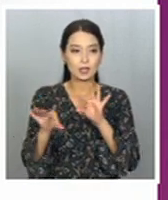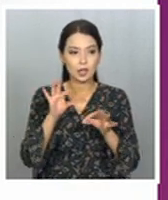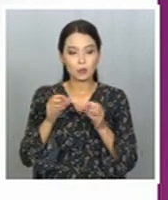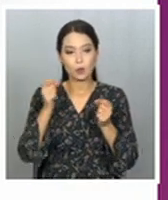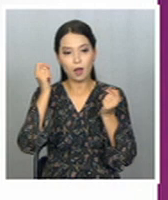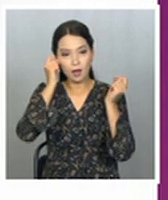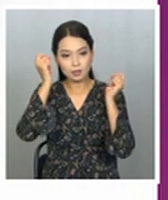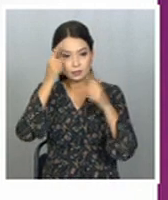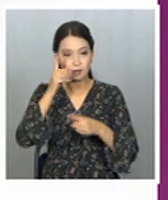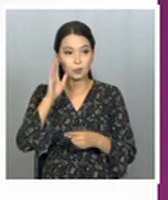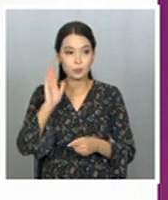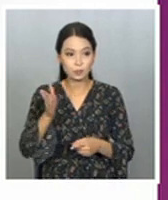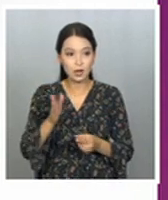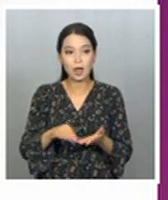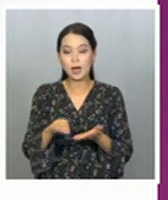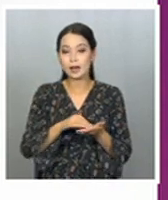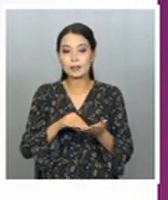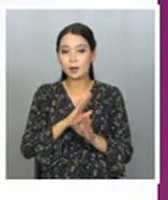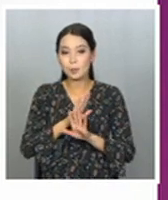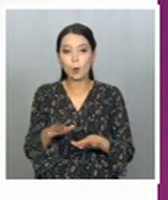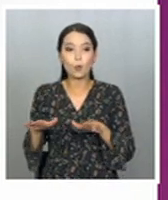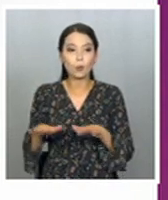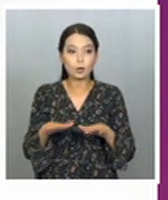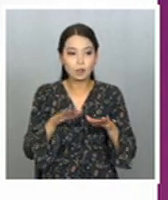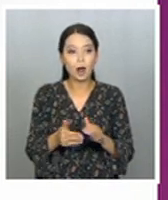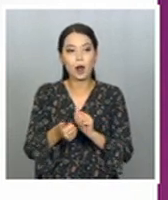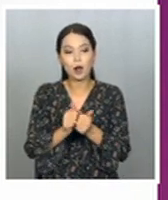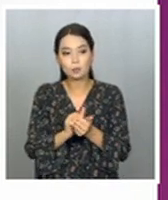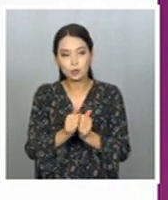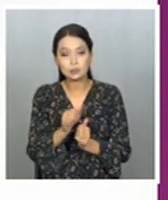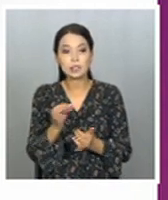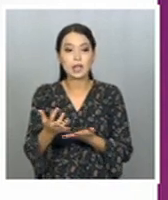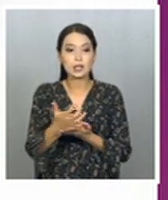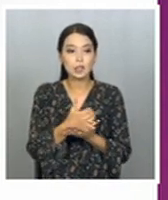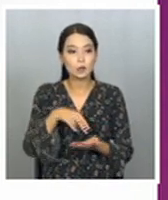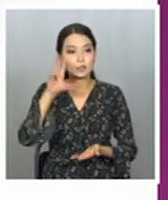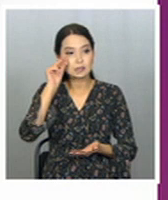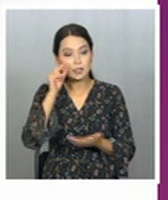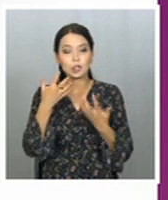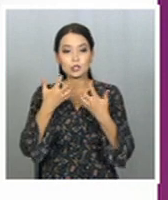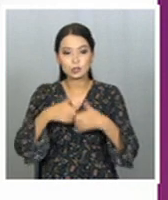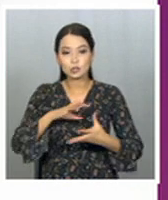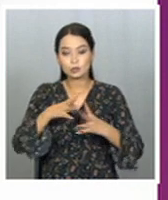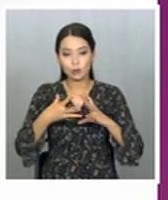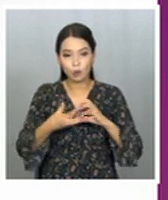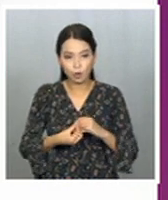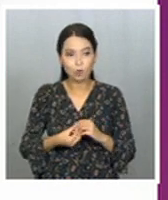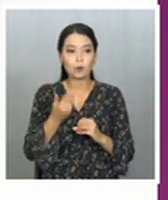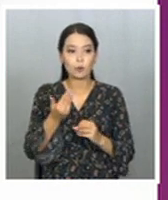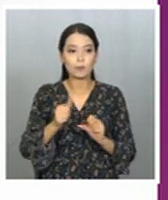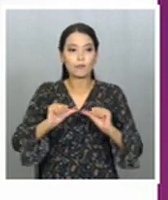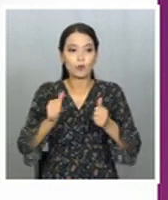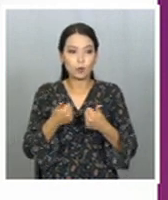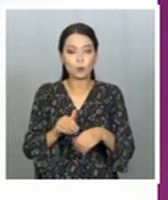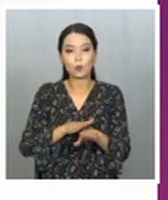білесіз. Қайталанбайтын орналастыру, алмастыру және теру сандарын есептеу үшін комбинаторика